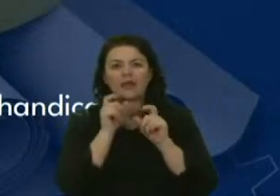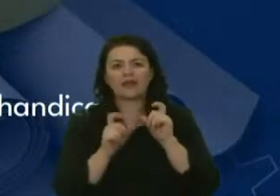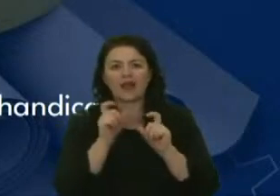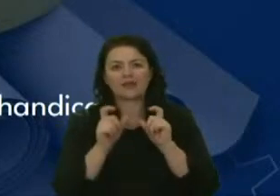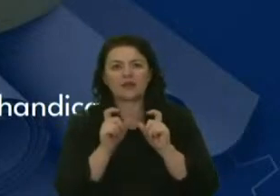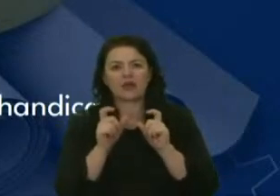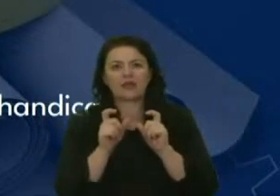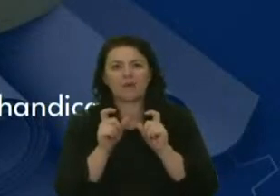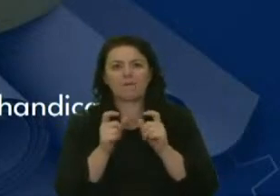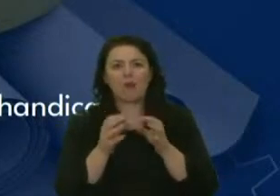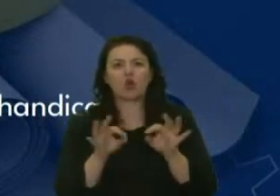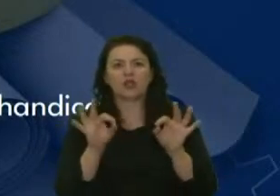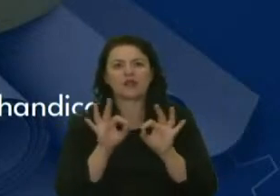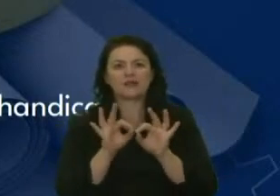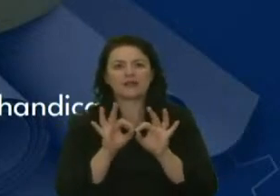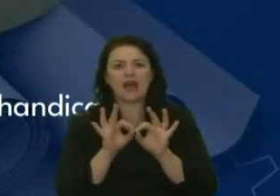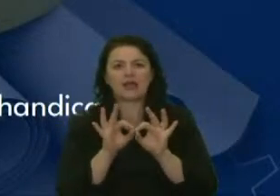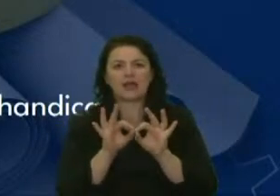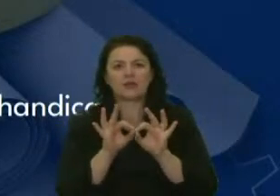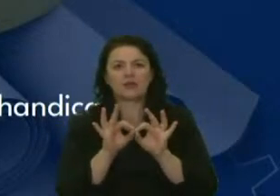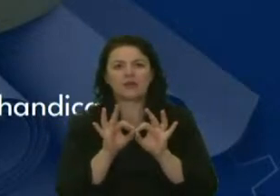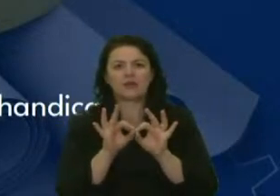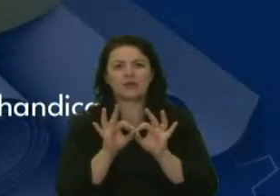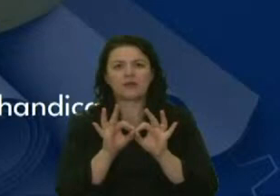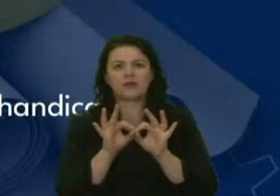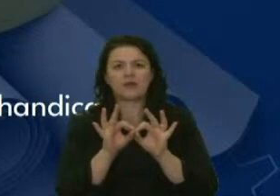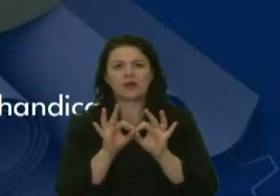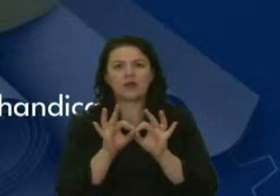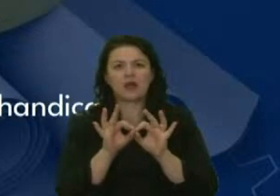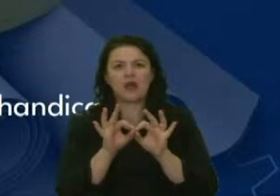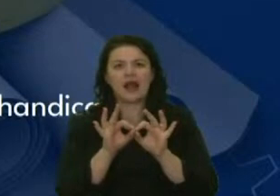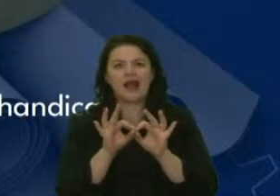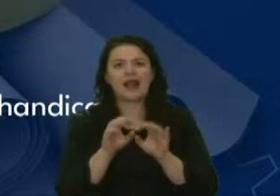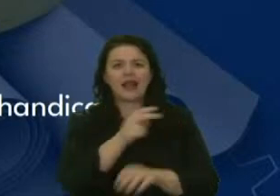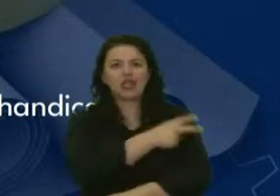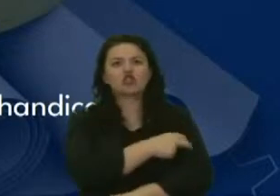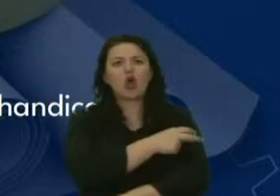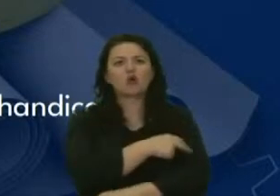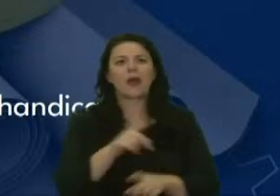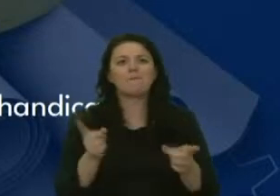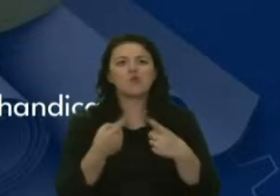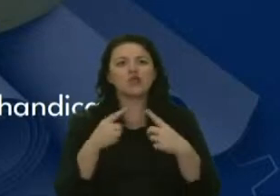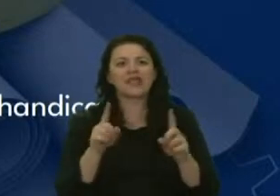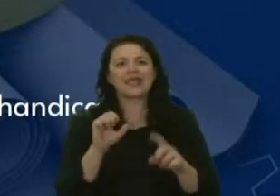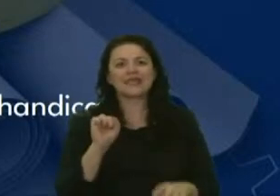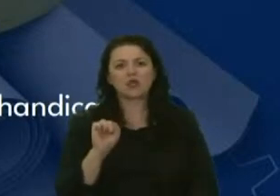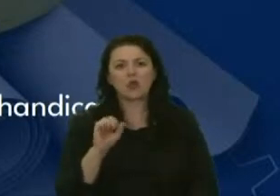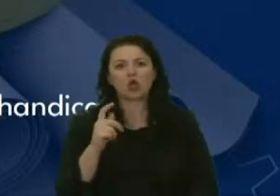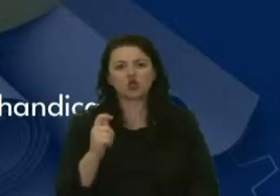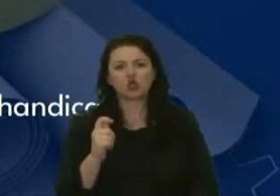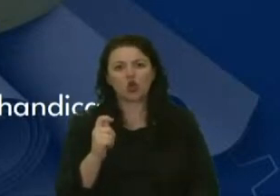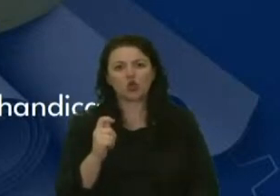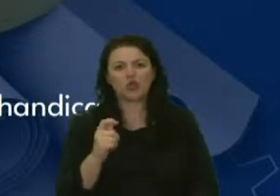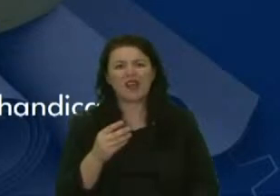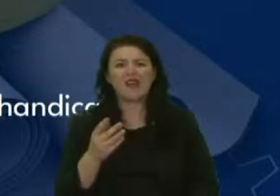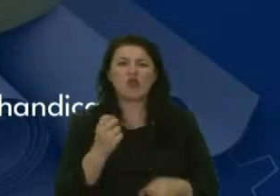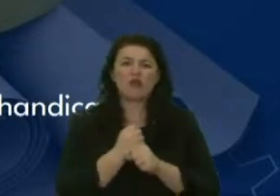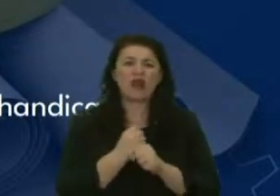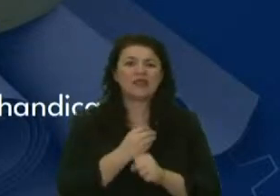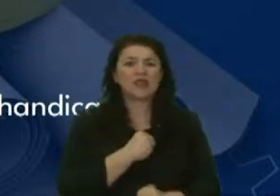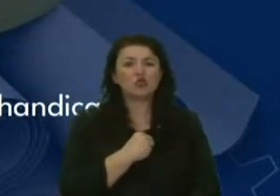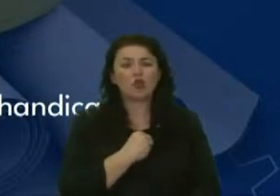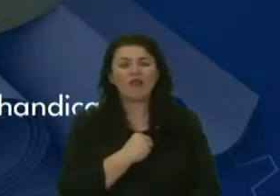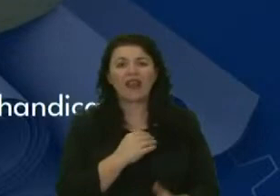extinderea și modernizarea cu un corp cantină la Liceul de Muzică sigis mon toduță este o lucrare de suflet și atât de